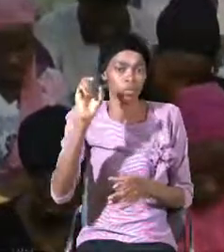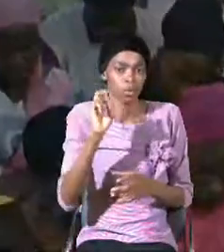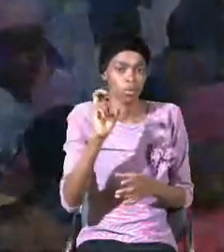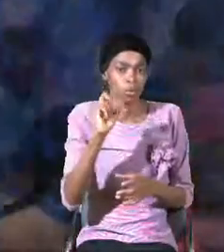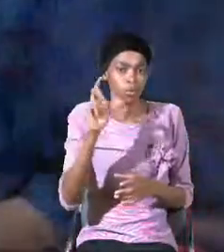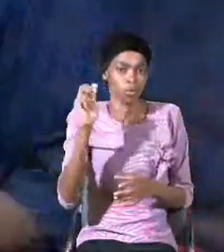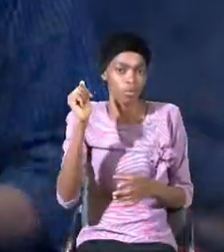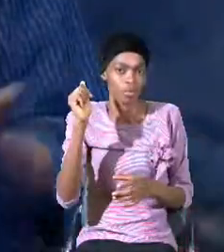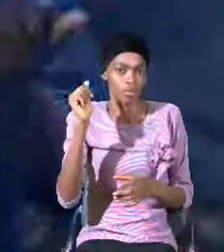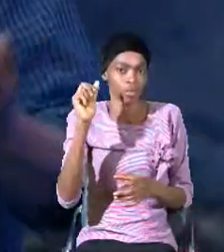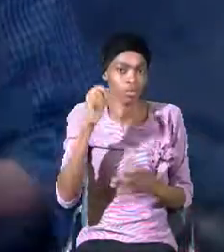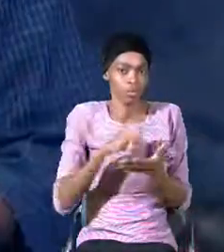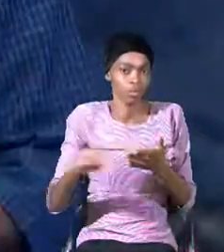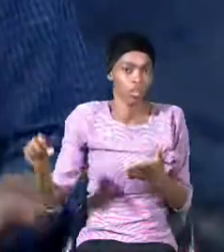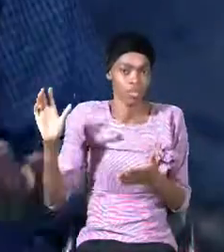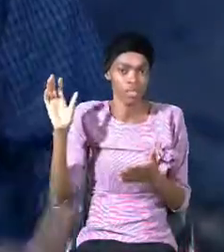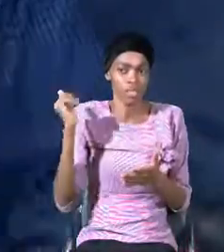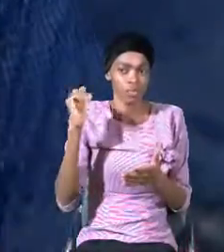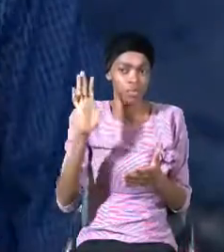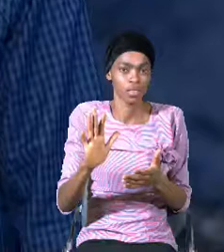Luc 12, 15.